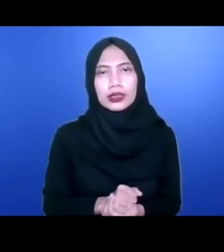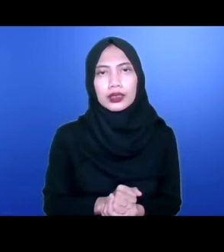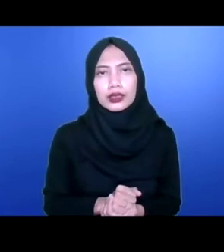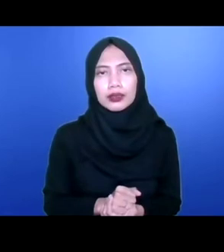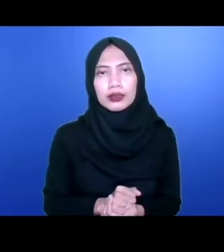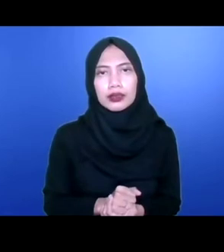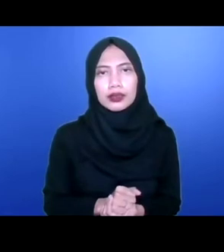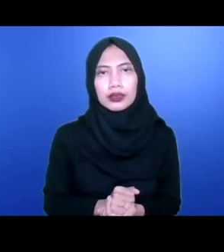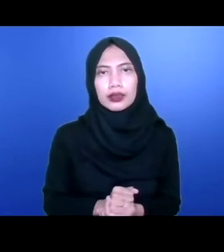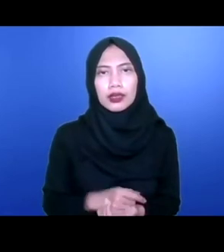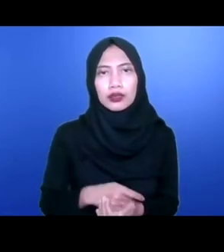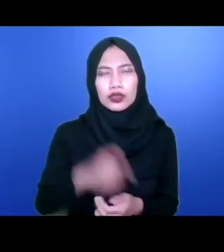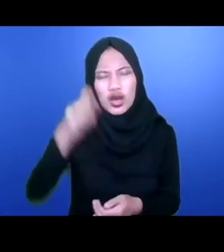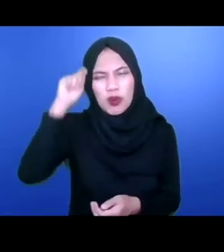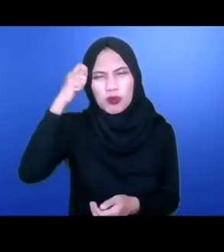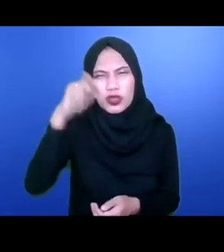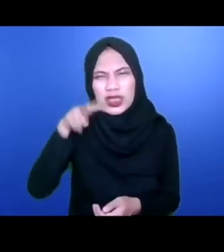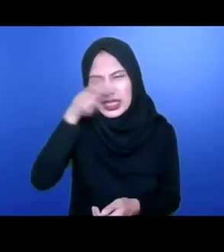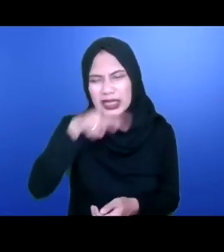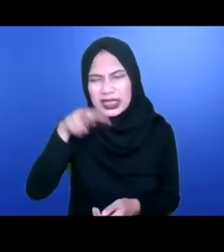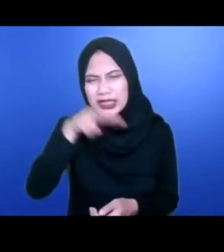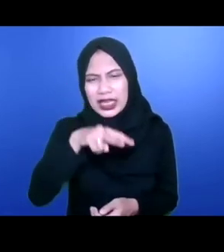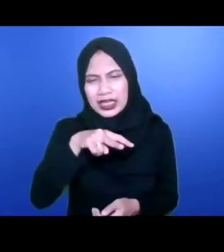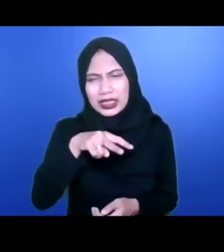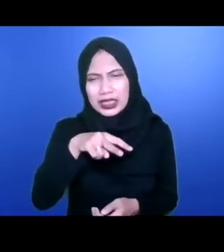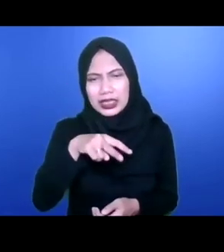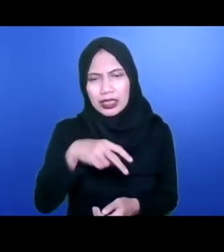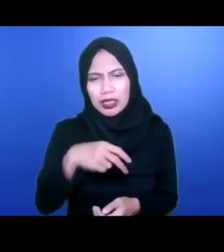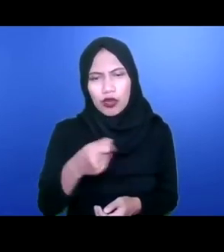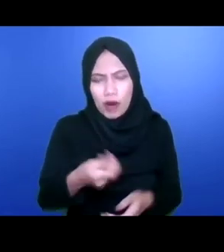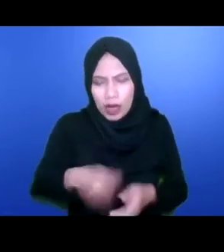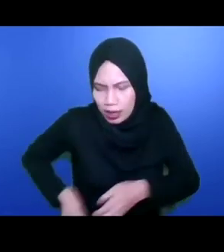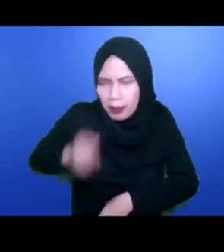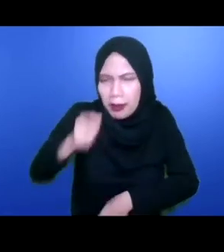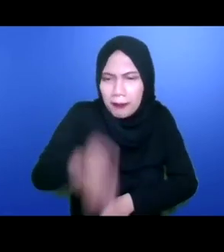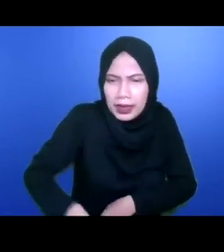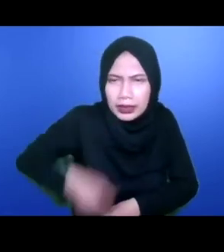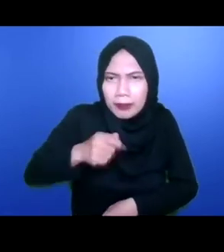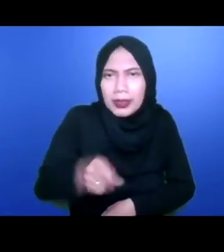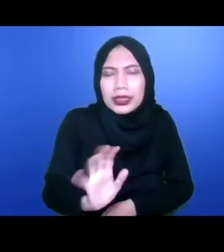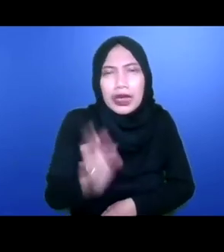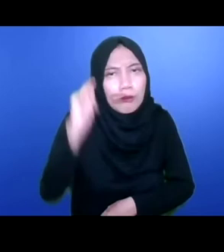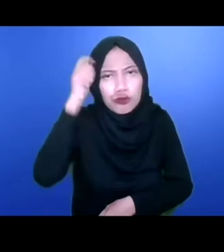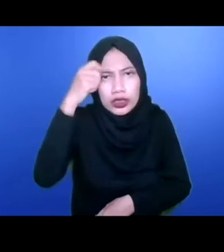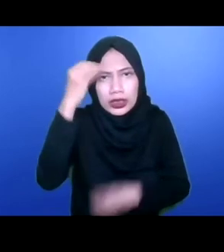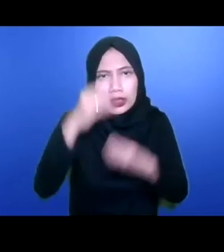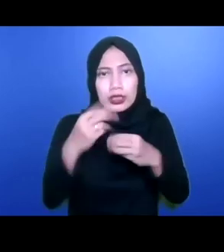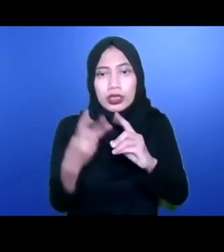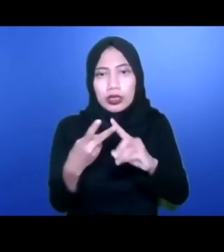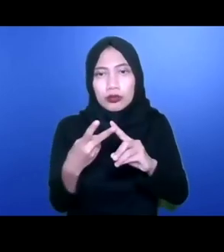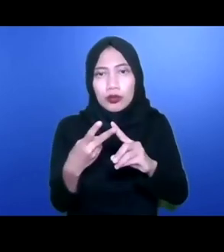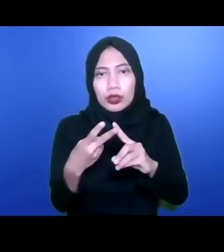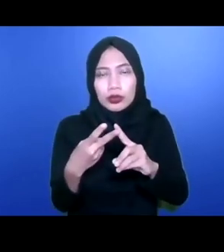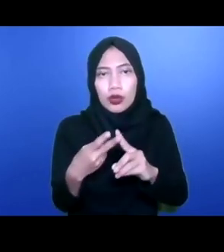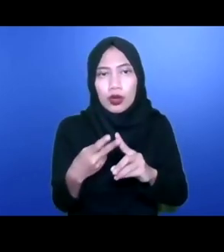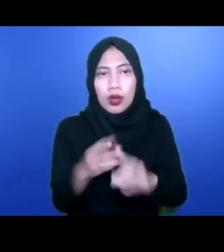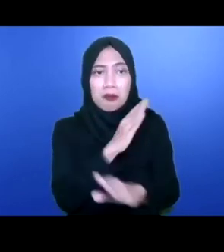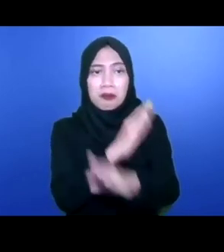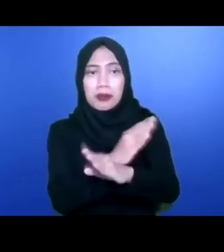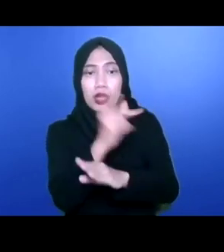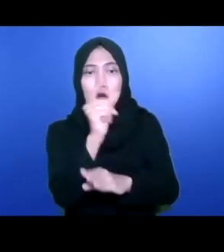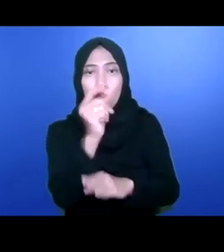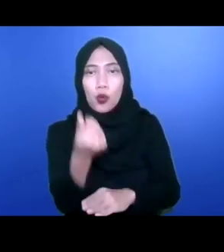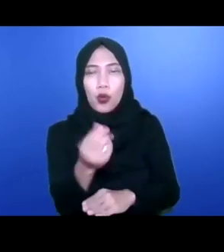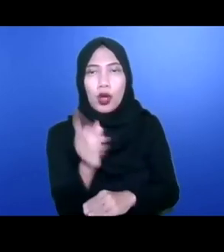mencari duit kembalian, duit receh itu nggak pusing. Kedua, tidak terhindar dari penggunaan uang palsu. Yang ketiga, tidak